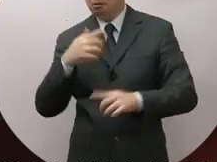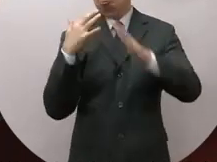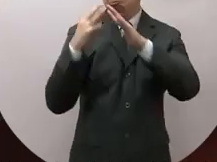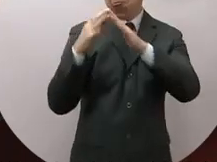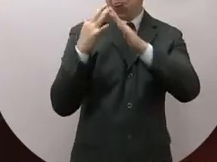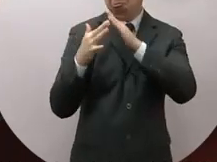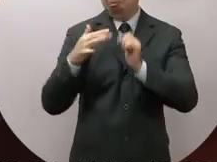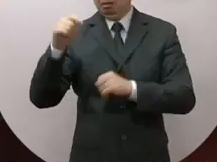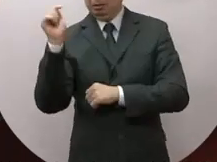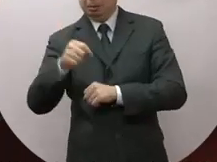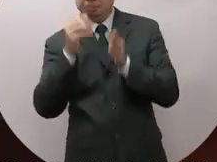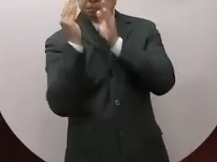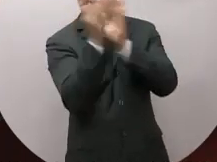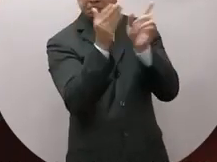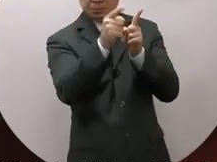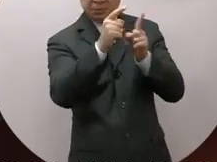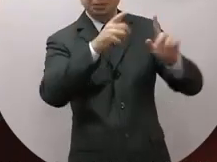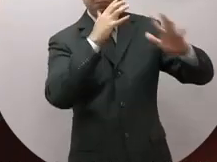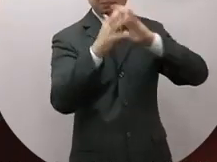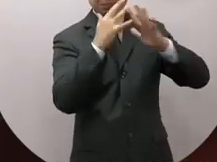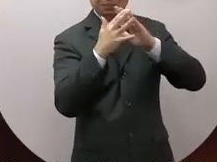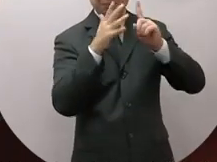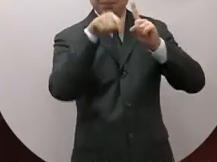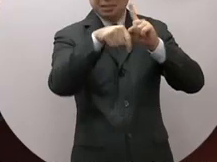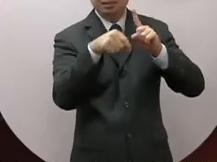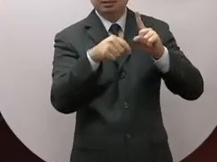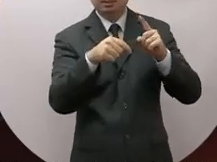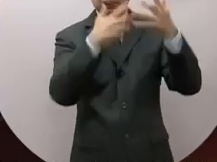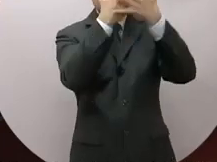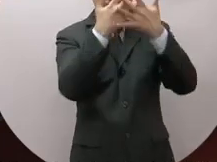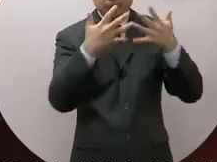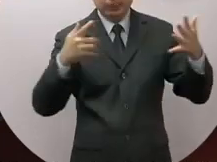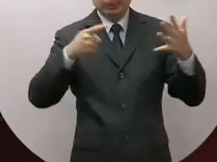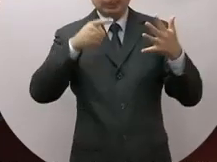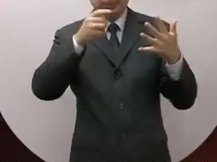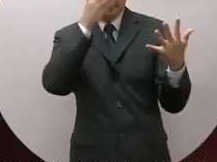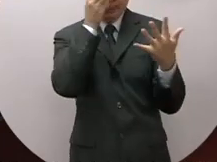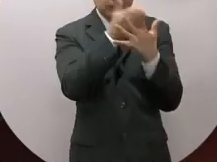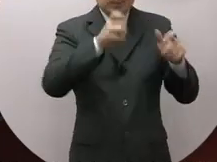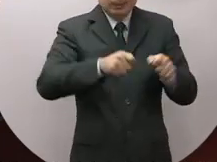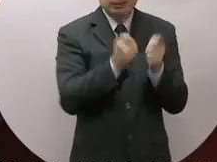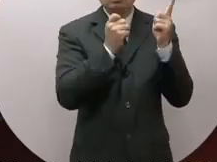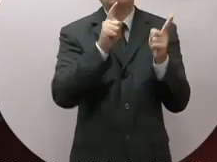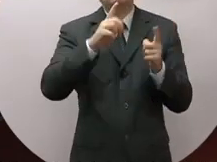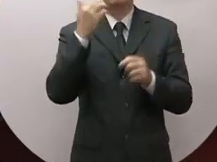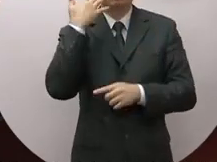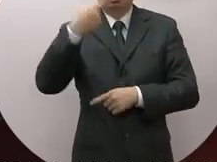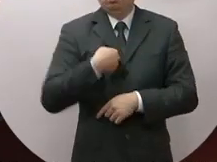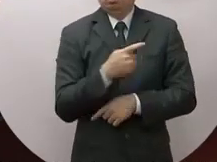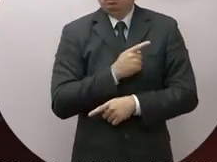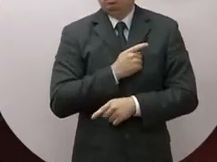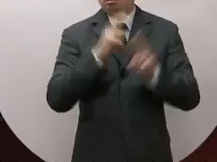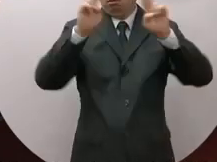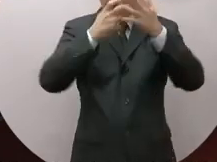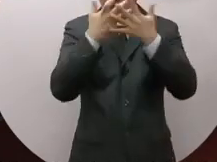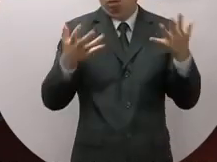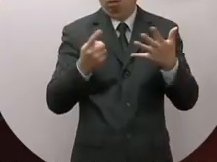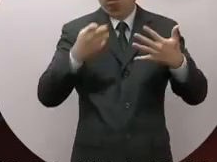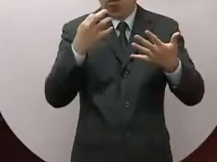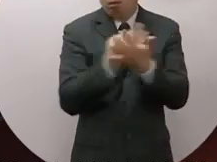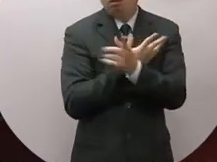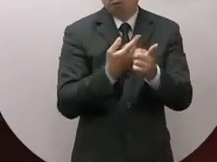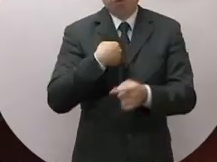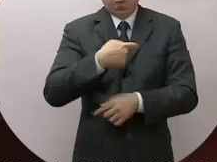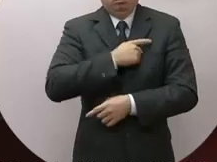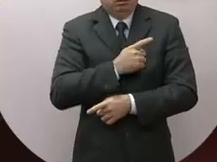攻攻击他们电网，那以我目前电网的韧性不够，国家要加强投资。如果担心我们的财力不足，其实目前